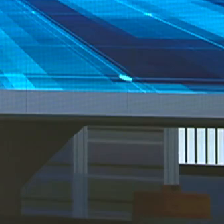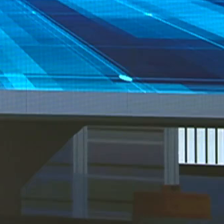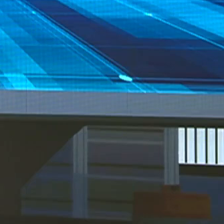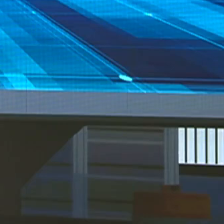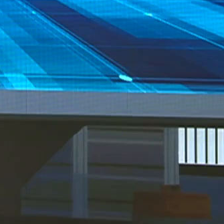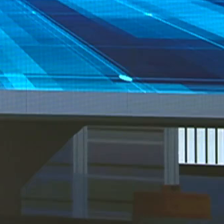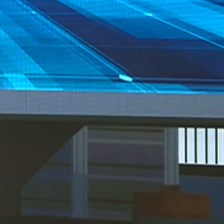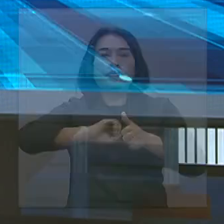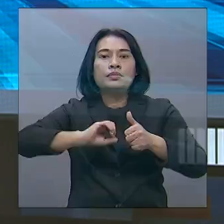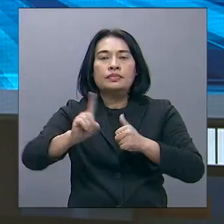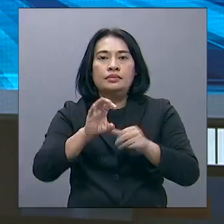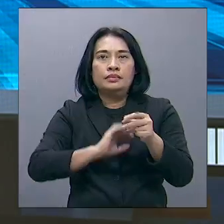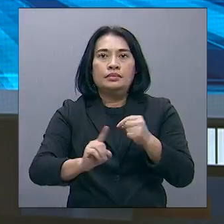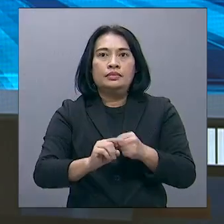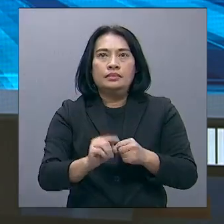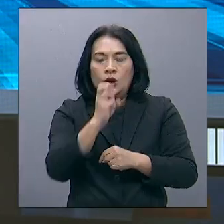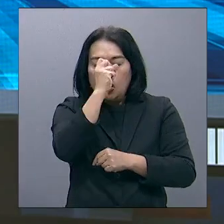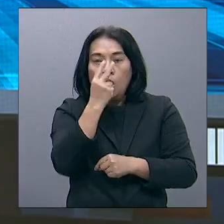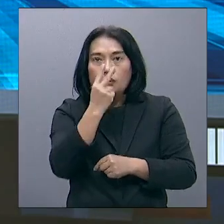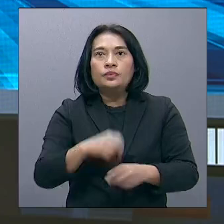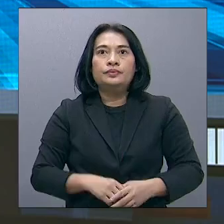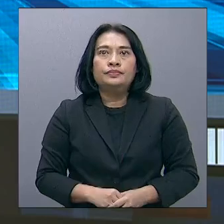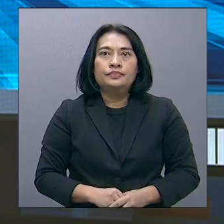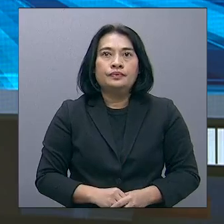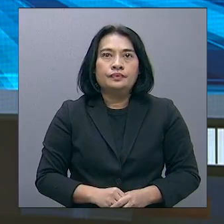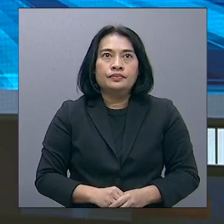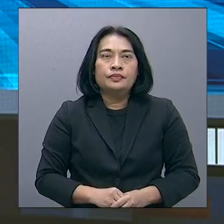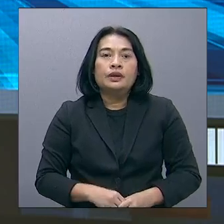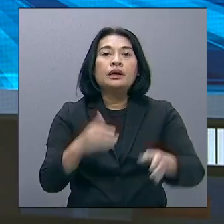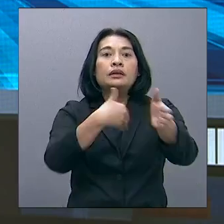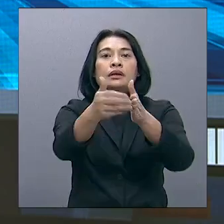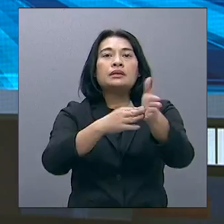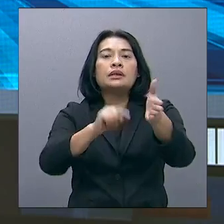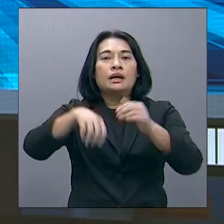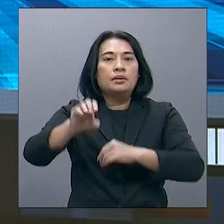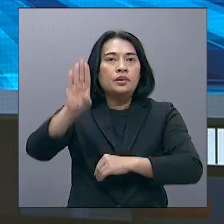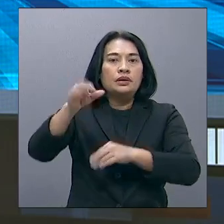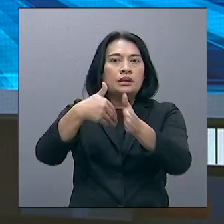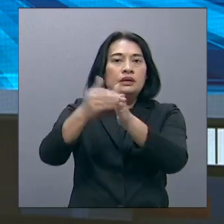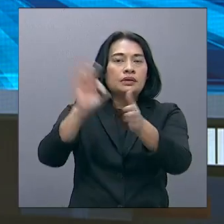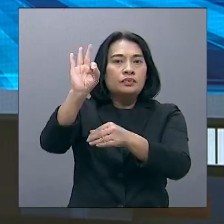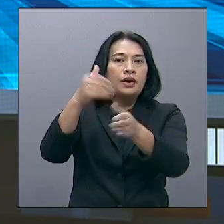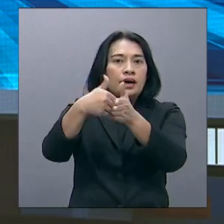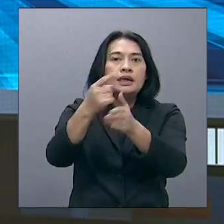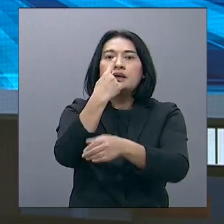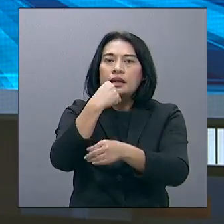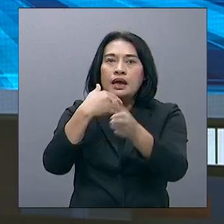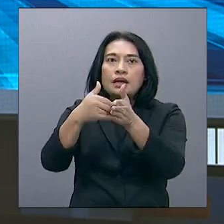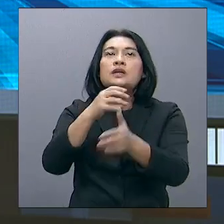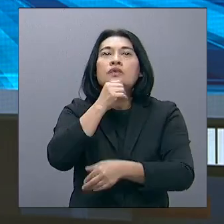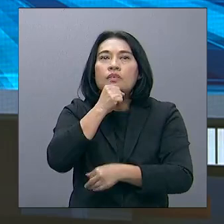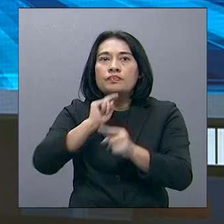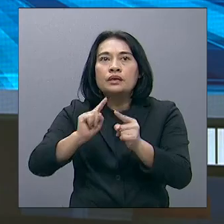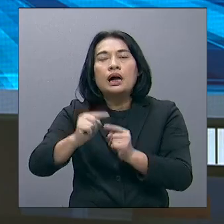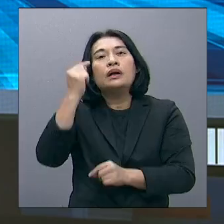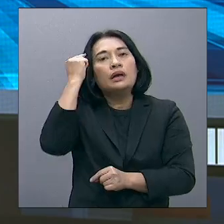ธชัเสนออายเดีอายเดียนึงลองทำแบบนี้ไคะติดสีไปเลยค่ะบริษันี้สีฟ้า สีส้ม สีแดงจะได้รู้เลยเวลาที่เก